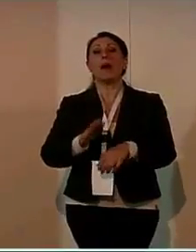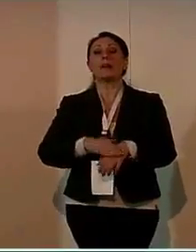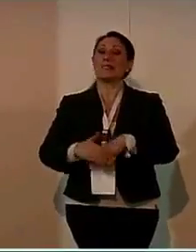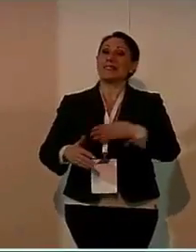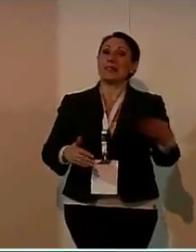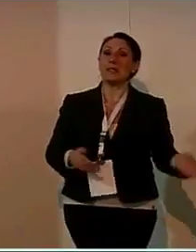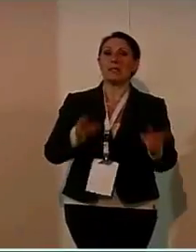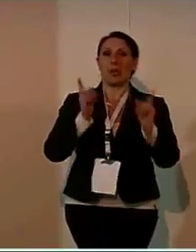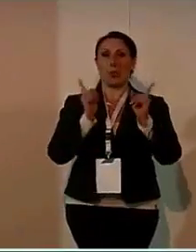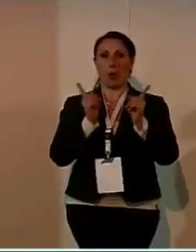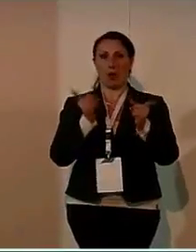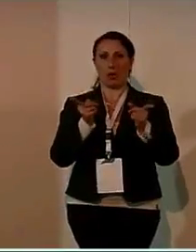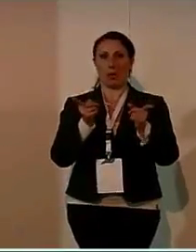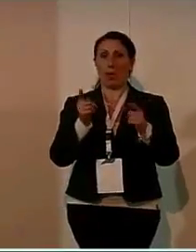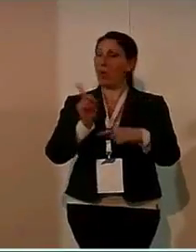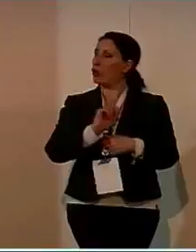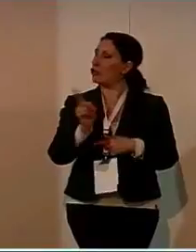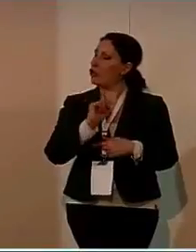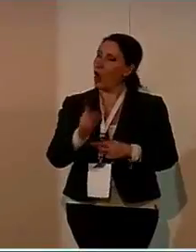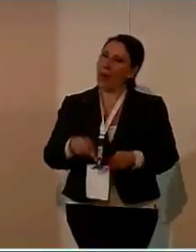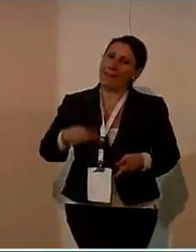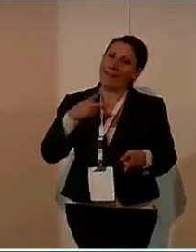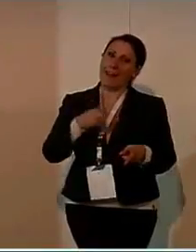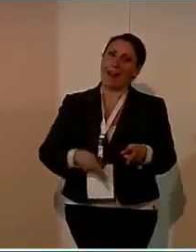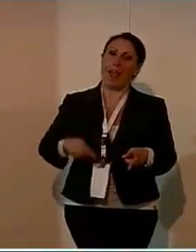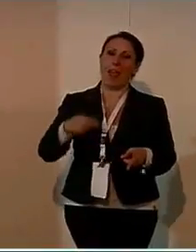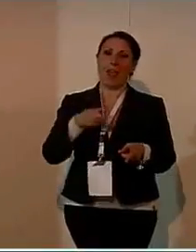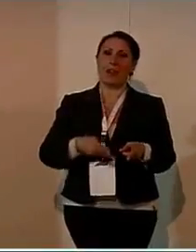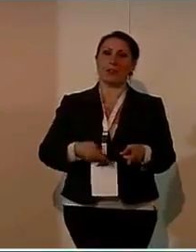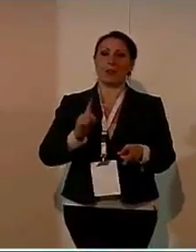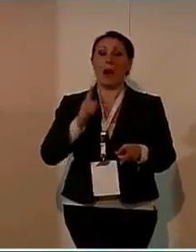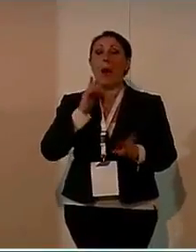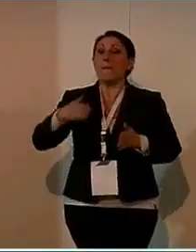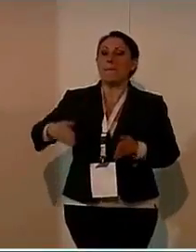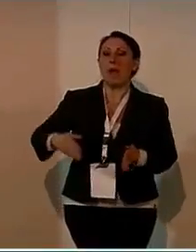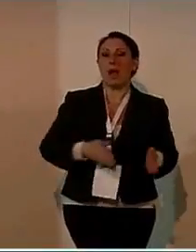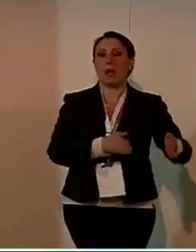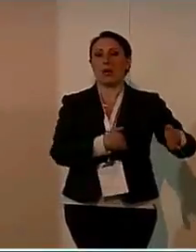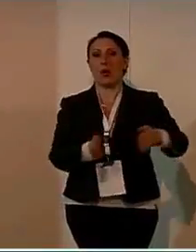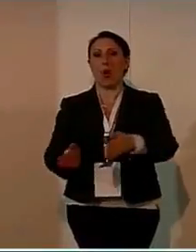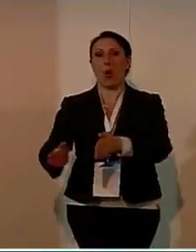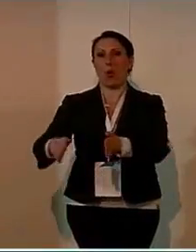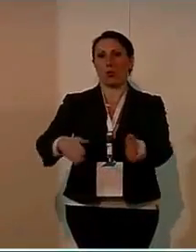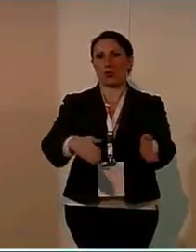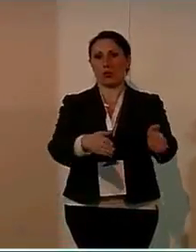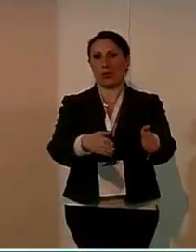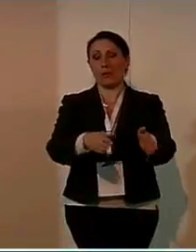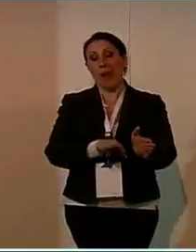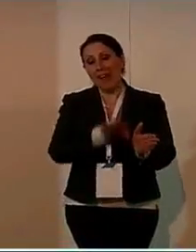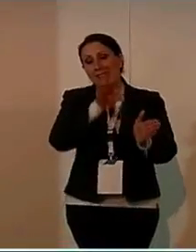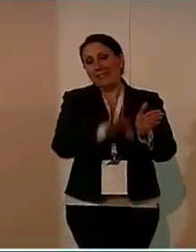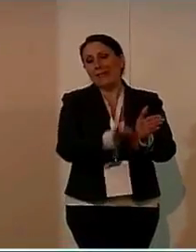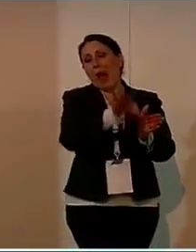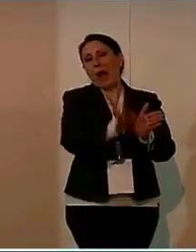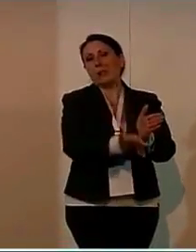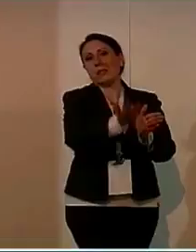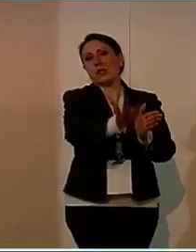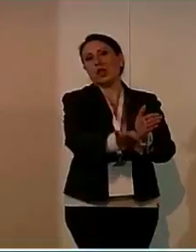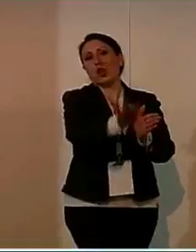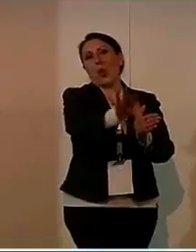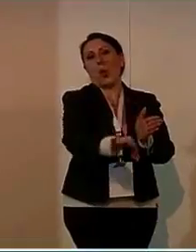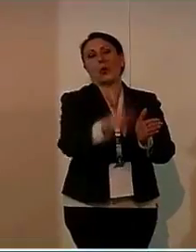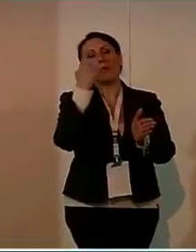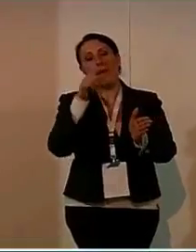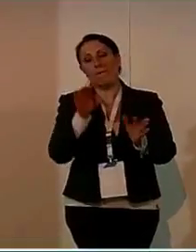adesso non sia il treno ma sia il percorso le stazioni dove fermarsi per